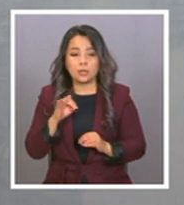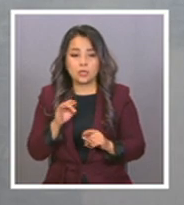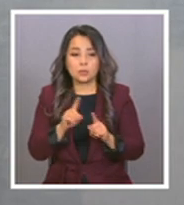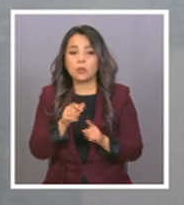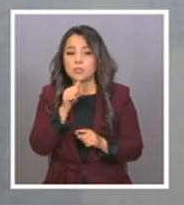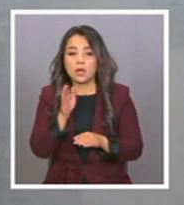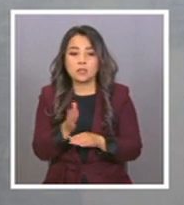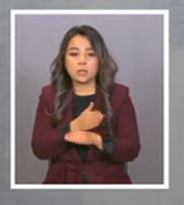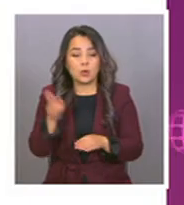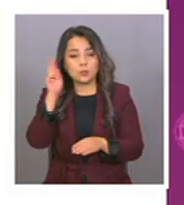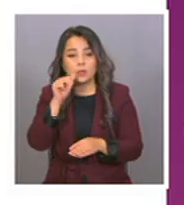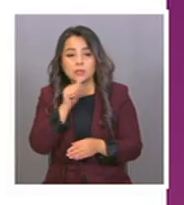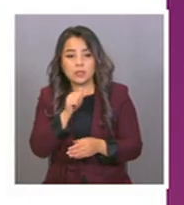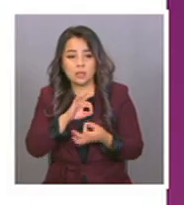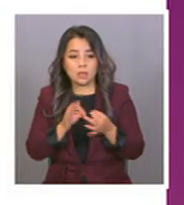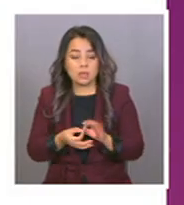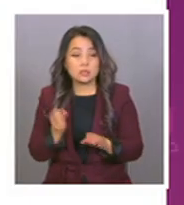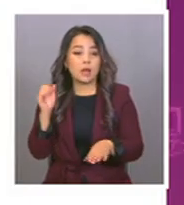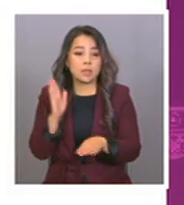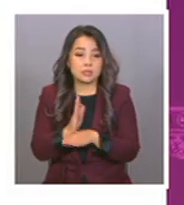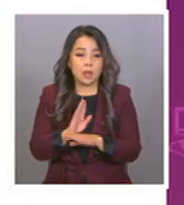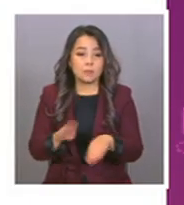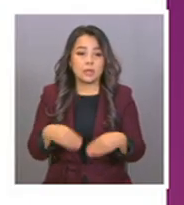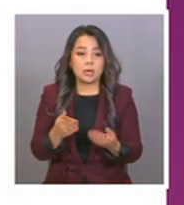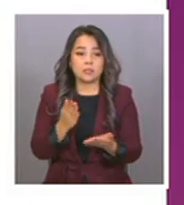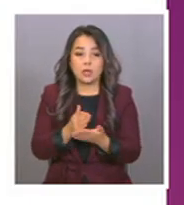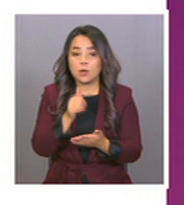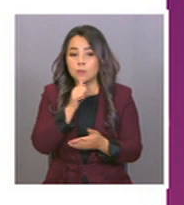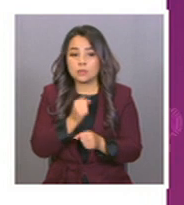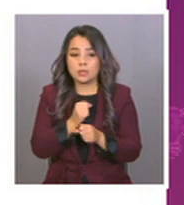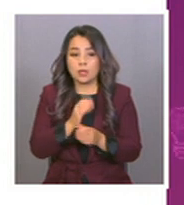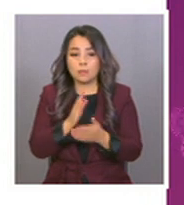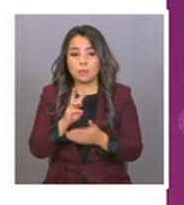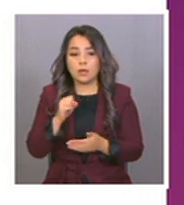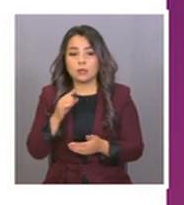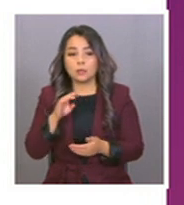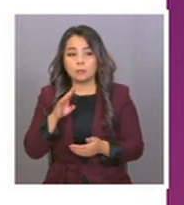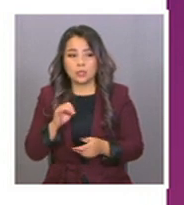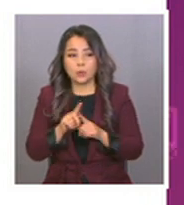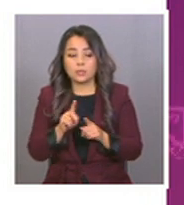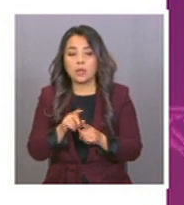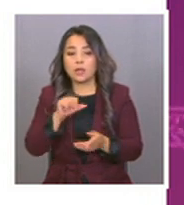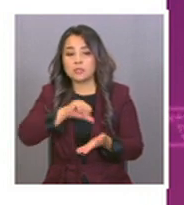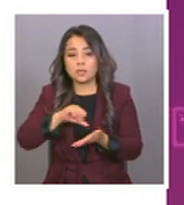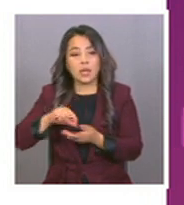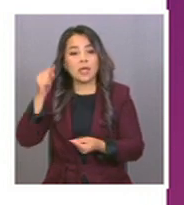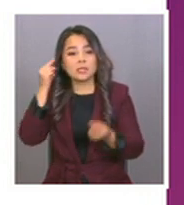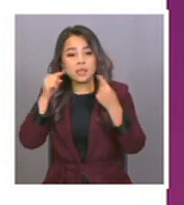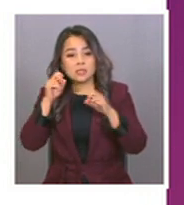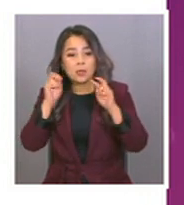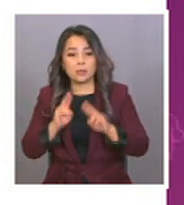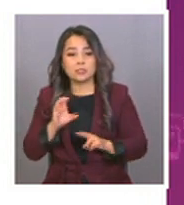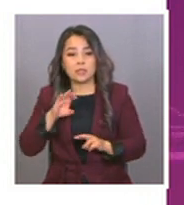үйренейік. Тапсырма, берілген құрылымды негізге алып, Майқы би шешендік сөздерінің идеялық,